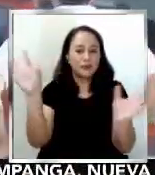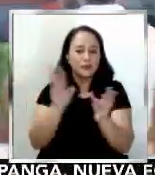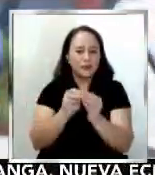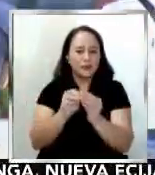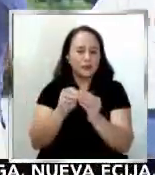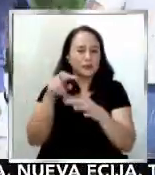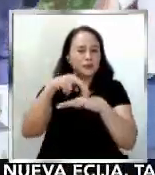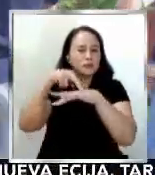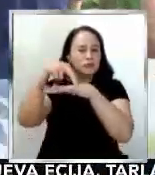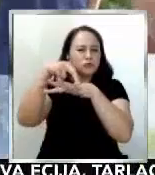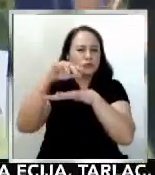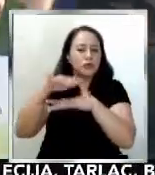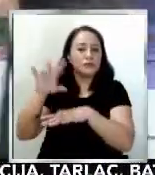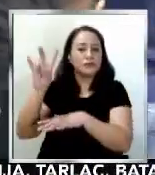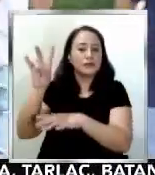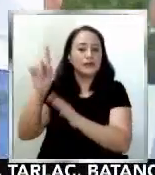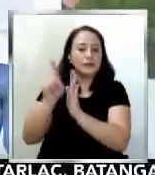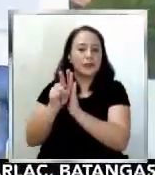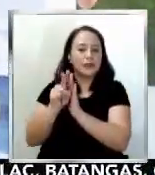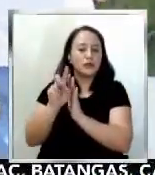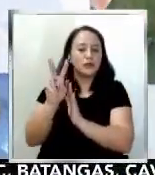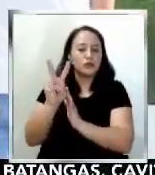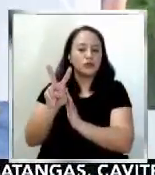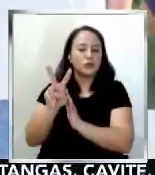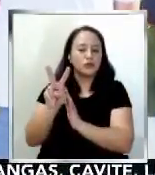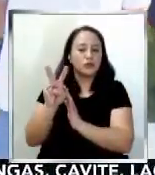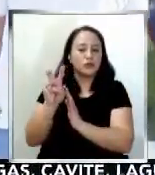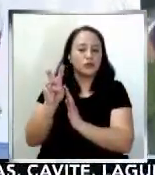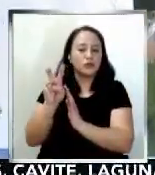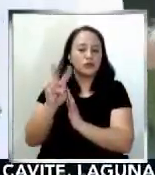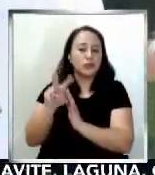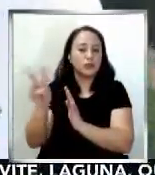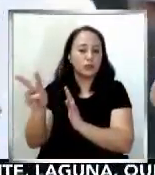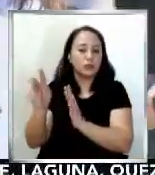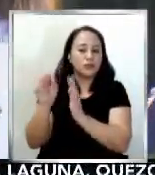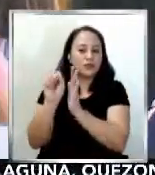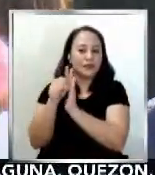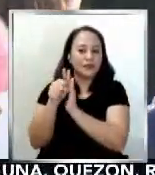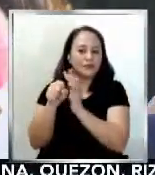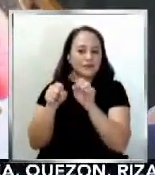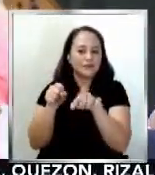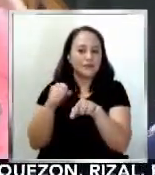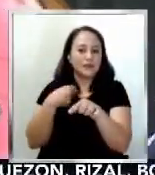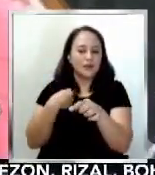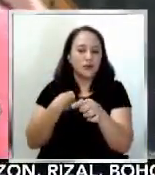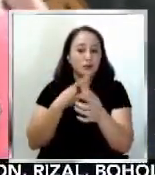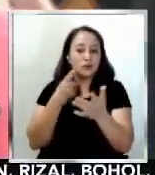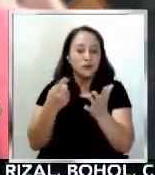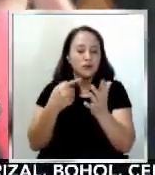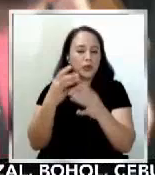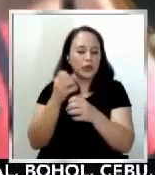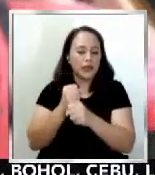ng 7 minuto at 22 segundo. Sa flight data namin, we actually got